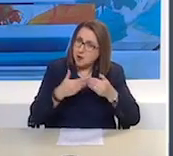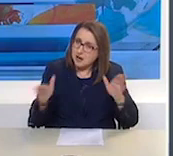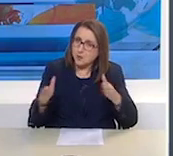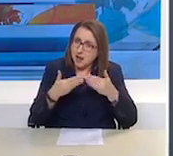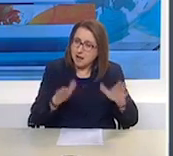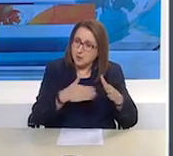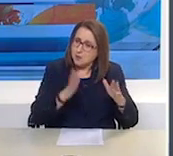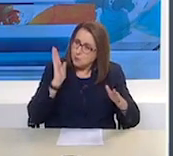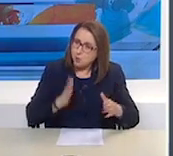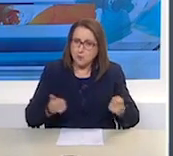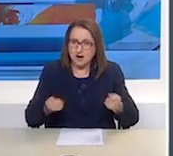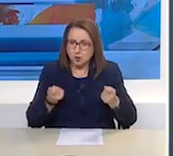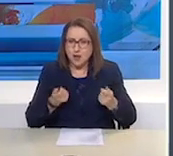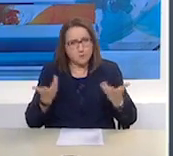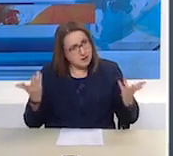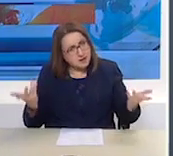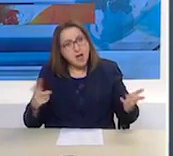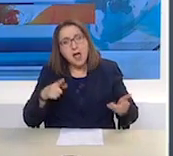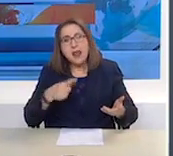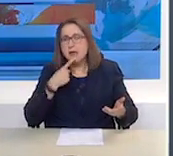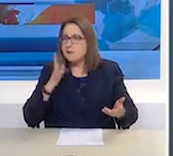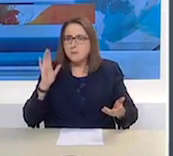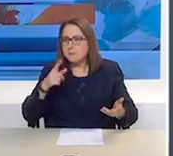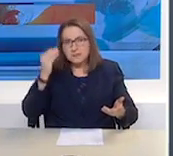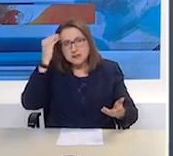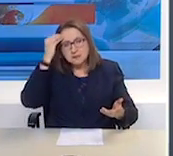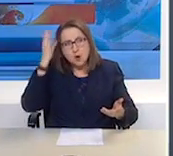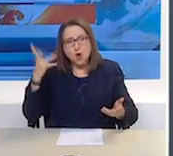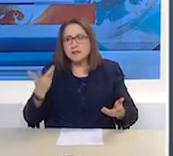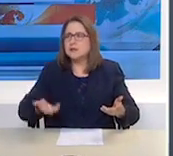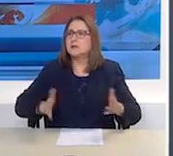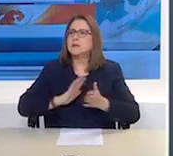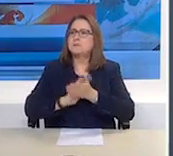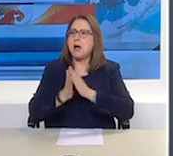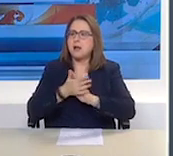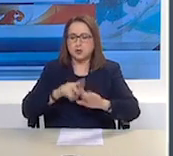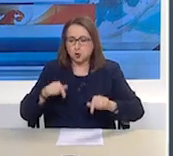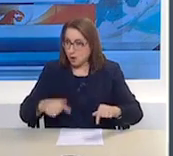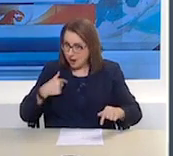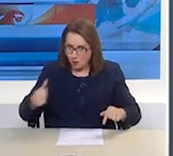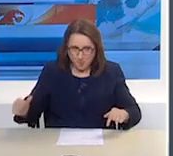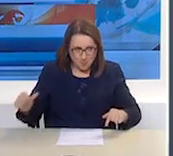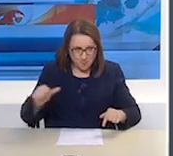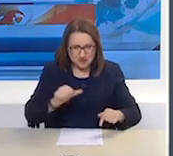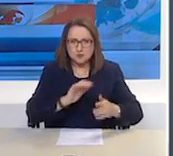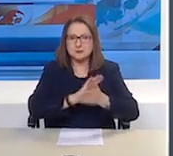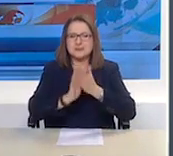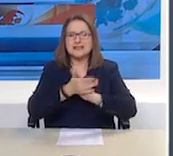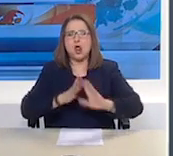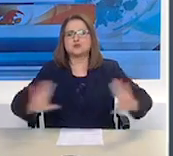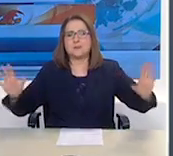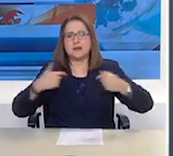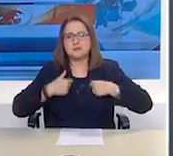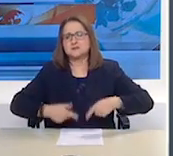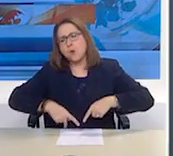υλοποιούμε, αυτό δεν σημαίνει ότι καταργούνται όλα τα προηγούμενα. Δεν σημαίνει ότι καταργείται η υποχρέωσή μας, η